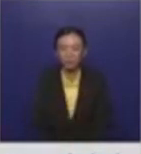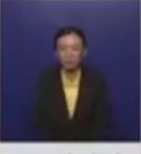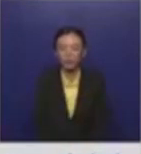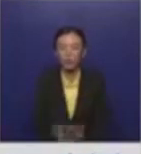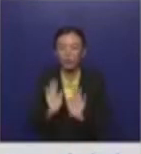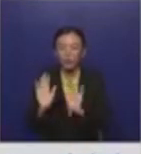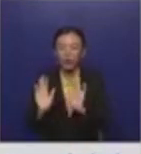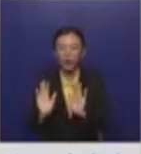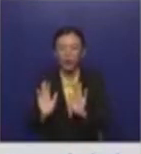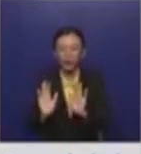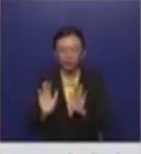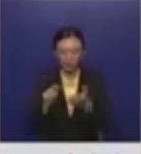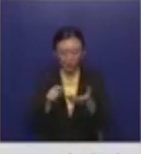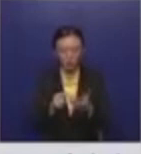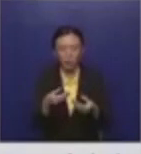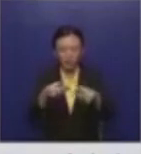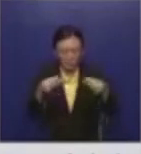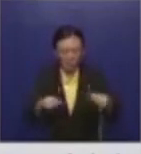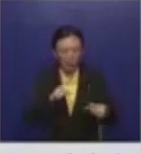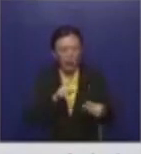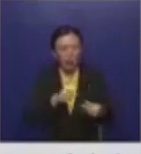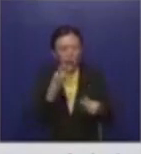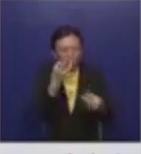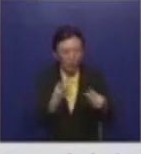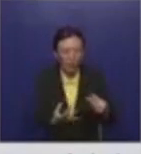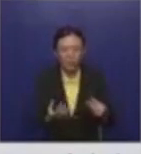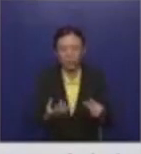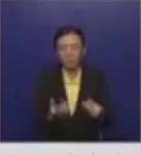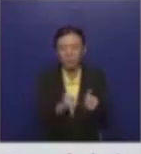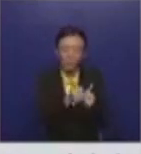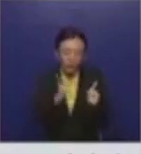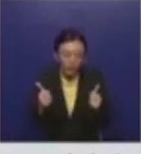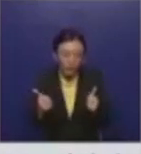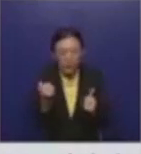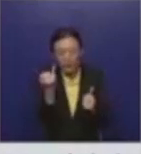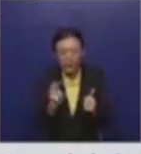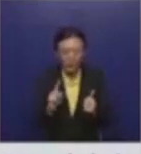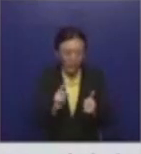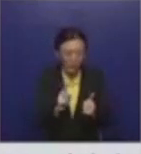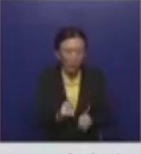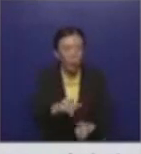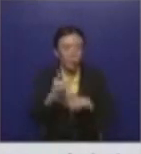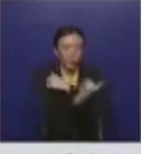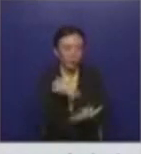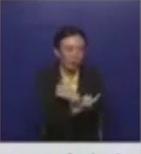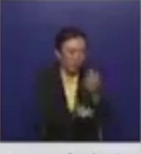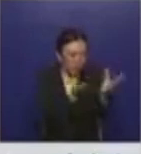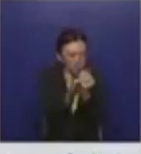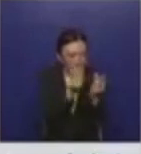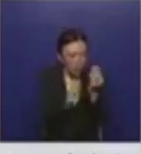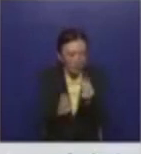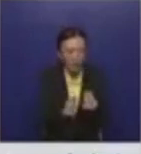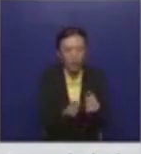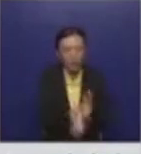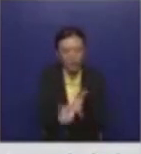อะไรที่ดีกว่านี้ศึกษาต่างจากแต่ละประเทศที่เขาทำกันนะเขียนมาเป็นข้อสังเกตมาให้สภาผู้แทนเราพิจารณา